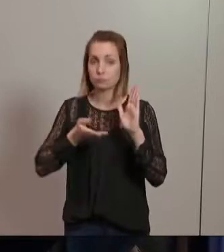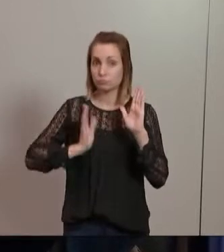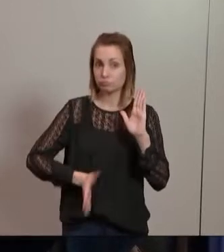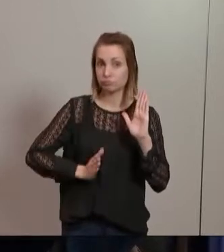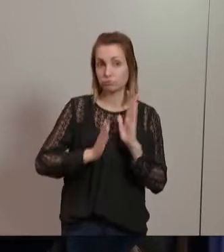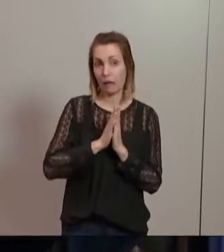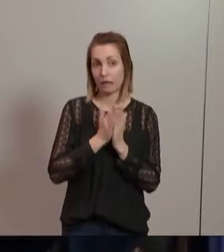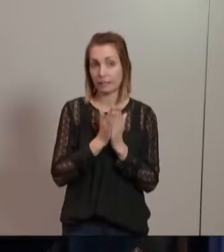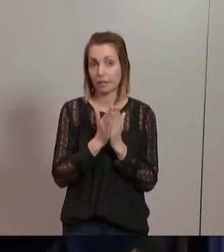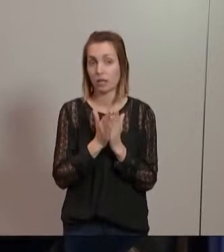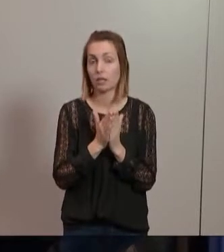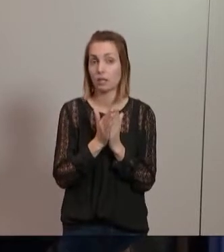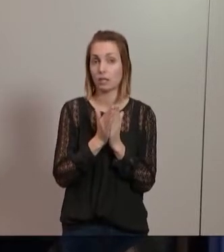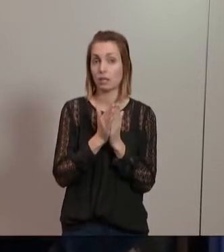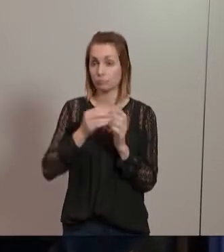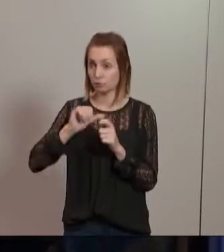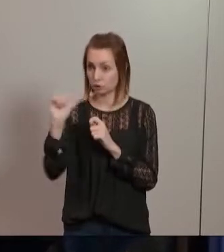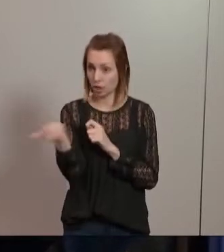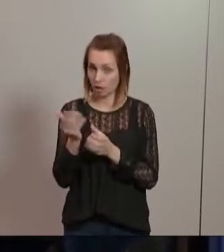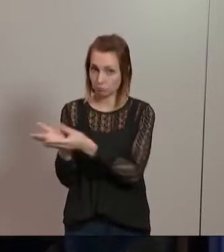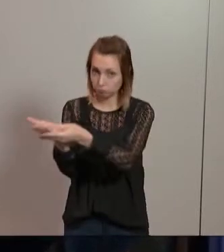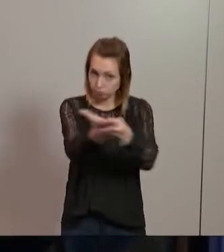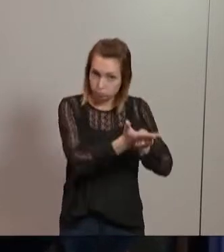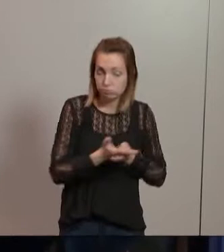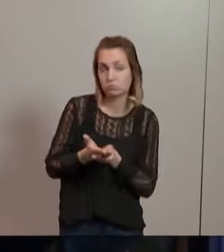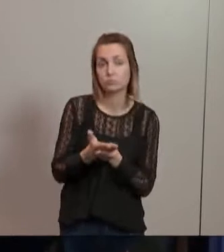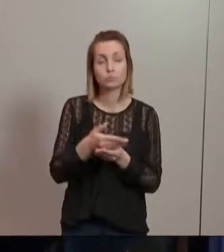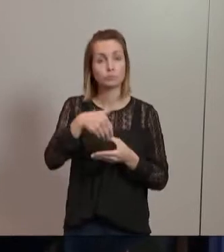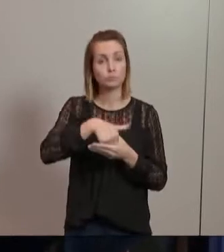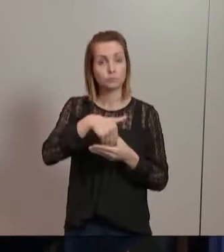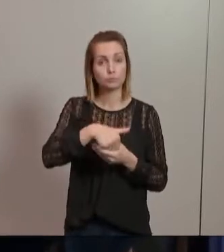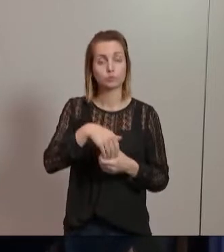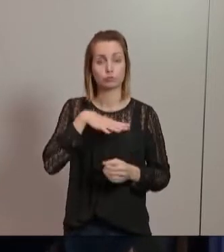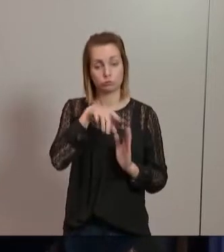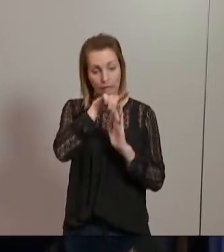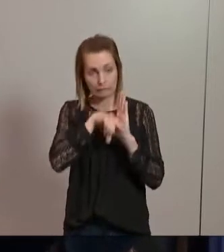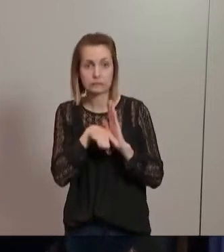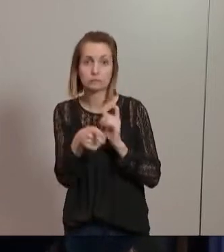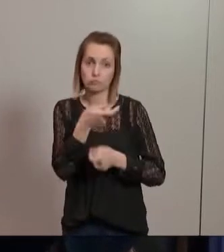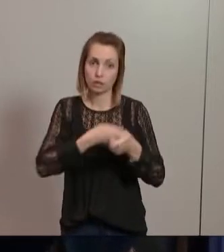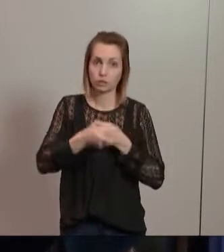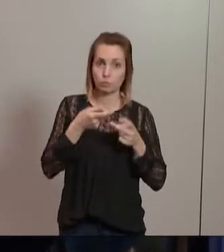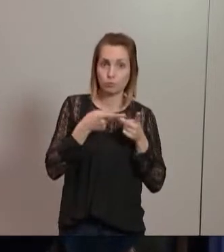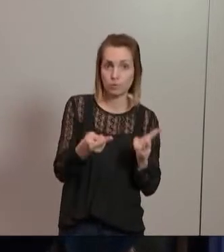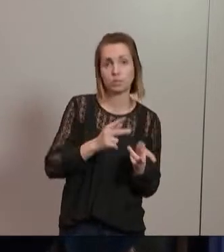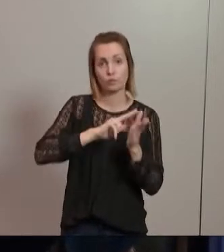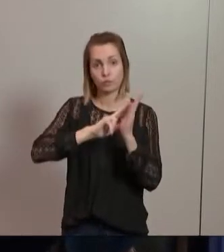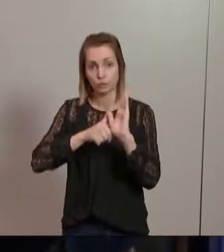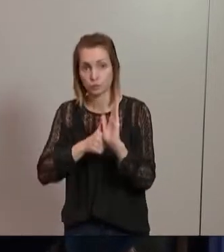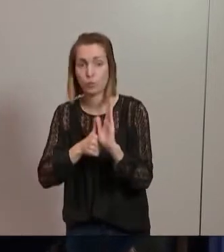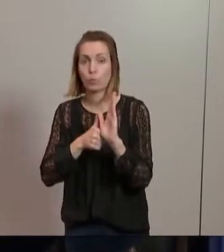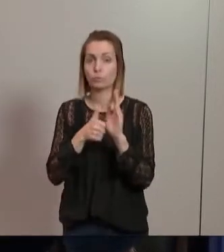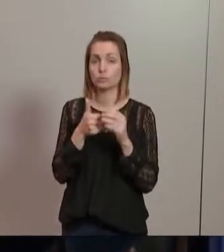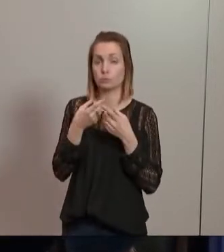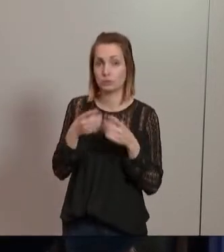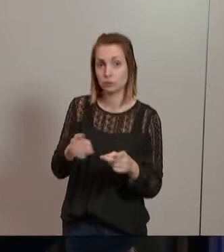le livret des délibérations adressées à chaque élu. Il comporte notamment la liste des marchés publics, les conventions de mise à disposition,